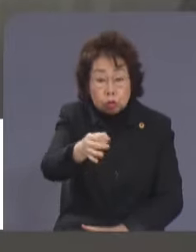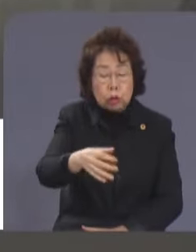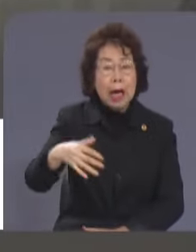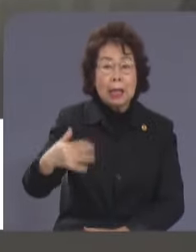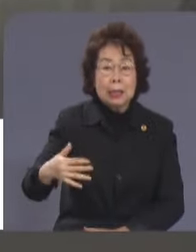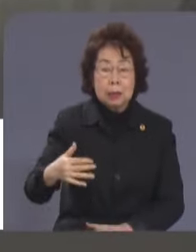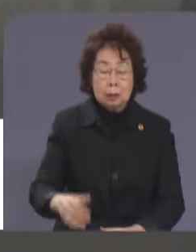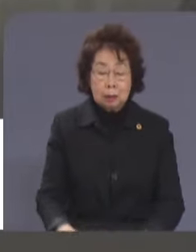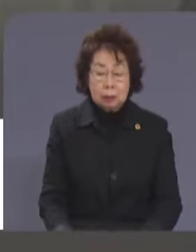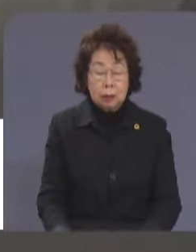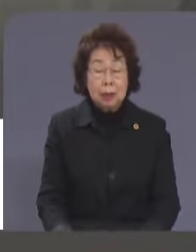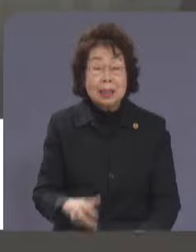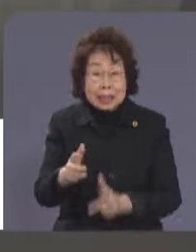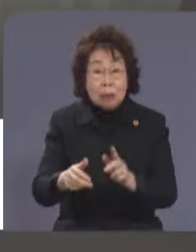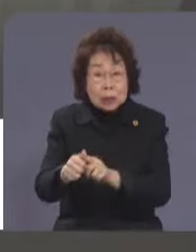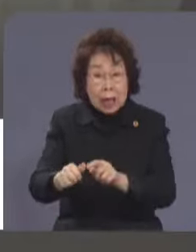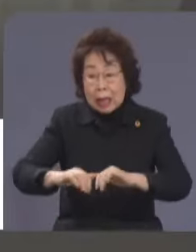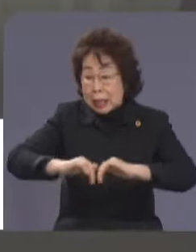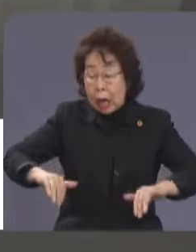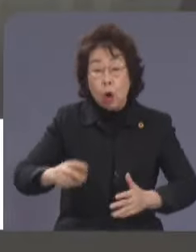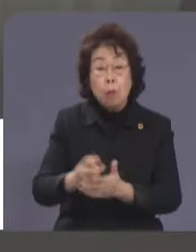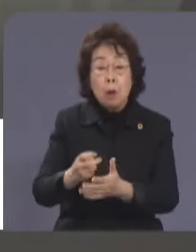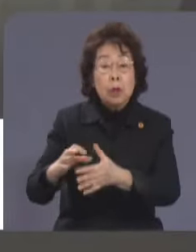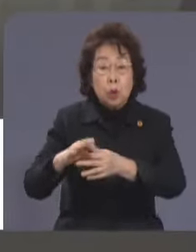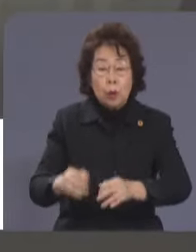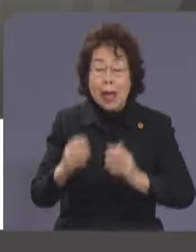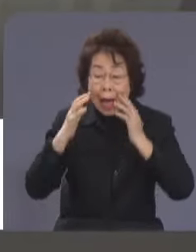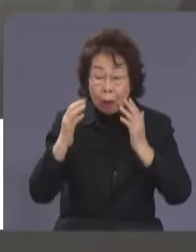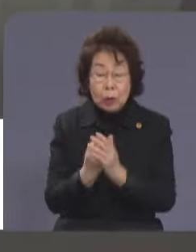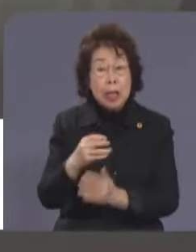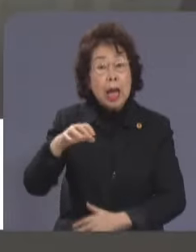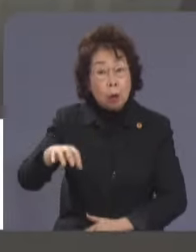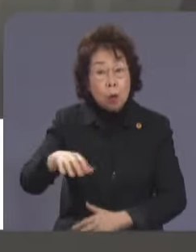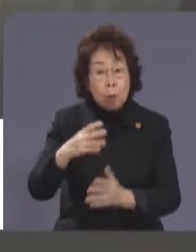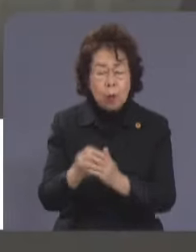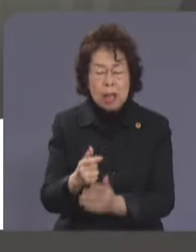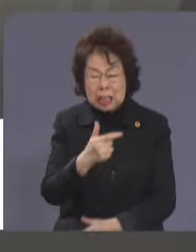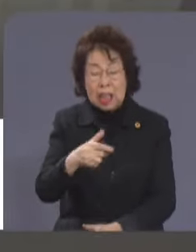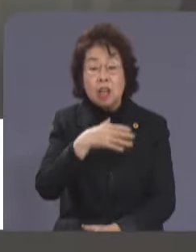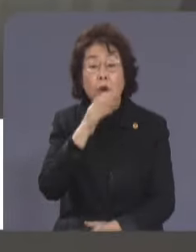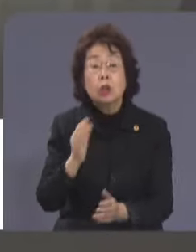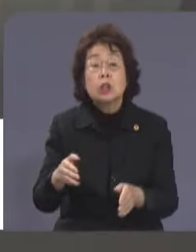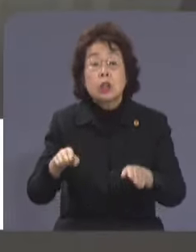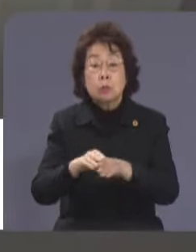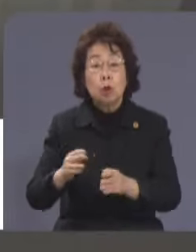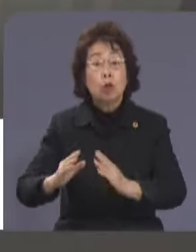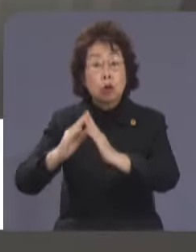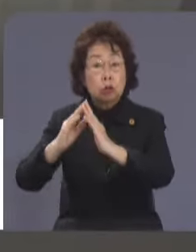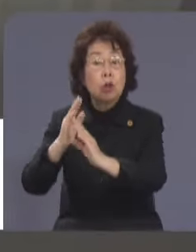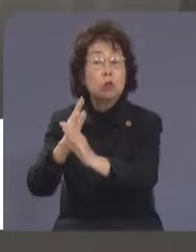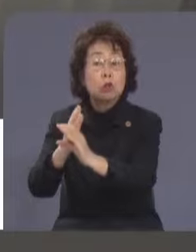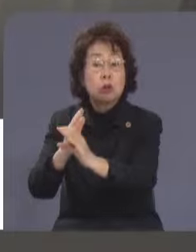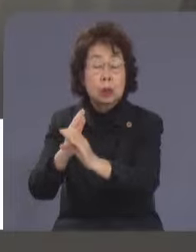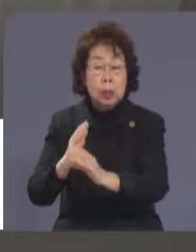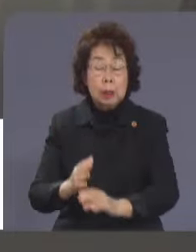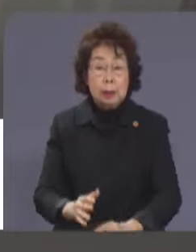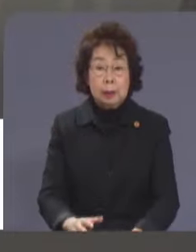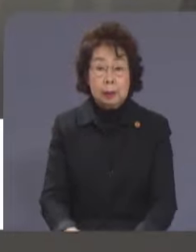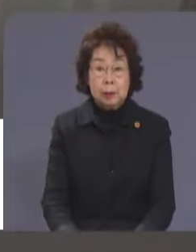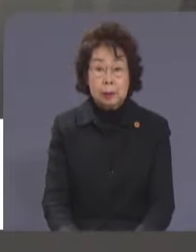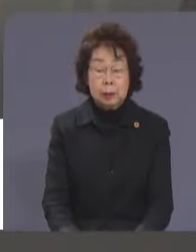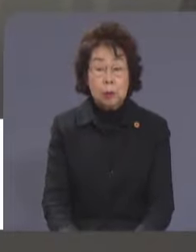있습니다. 그런데 이 사업자는 별도 법인을 통해 해운대 마린시티에 대규모 실버타운 건설을 추진 중인 것으로